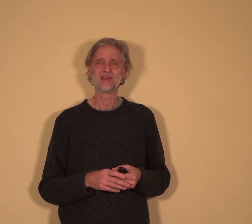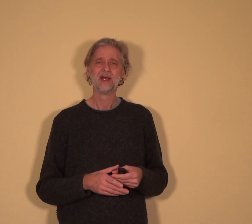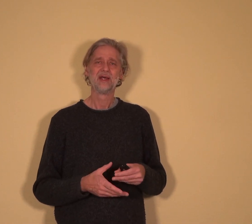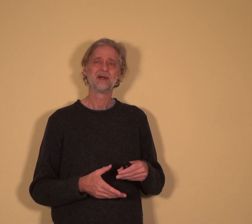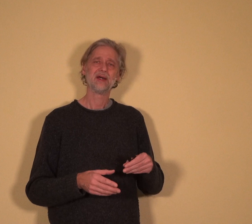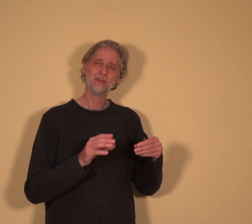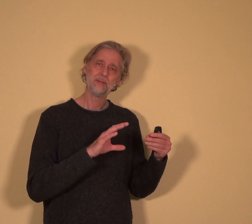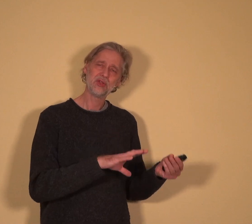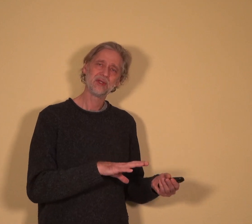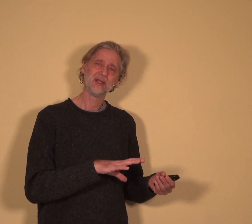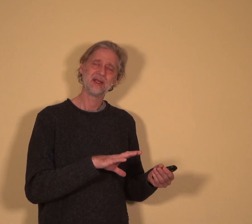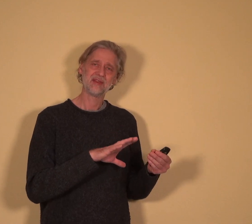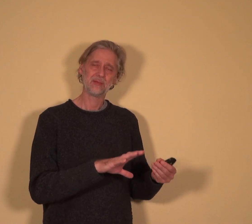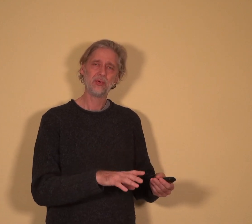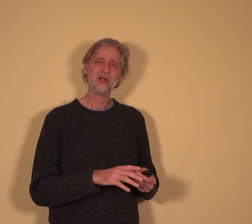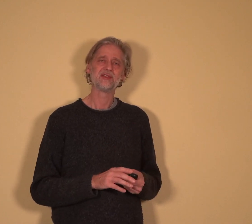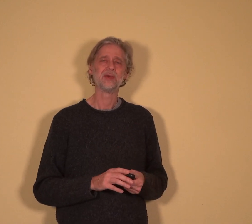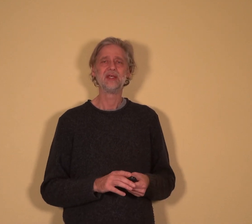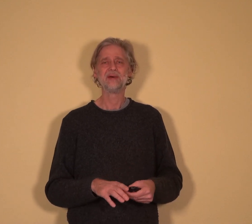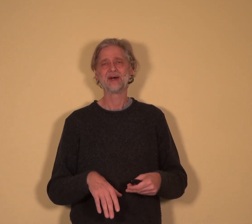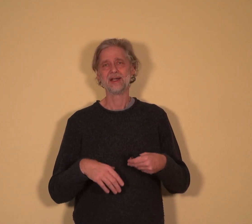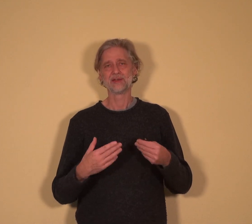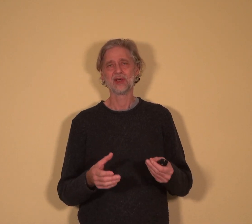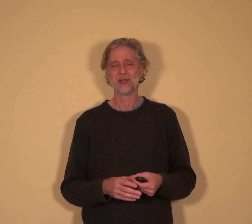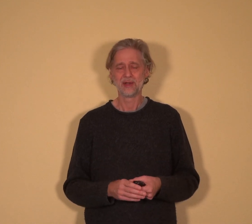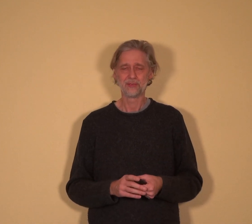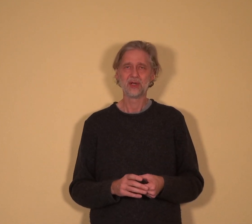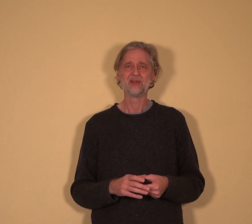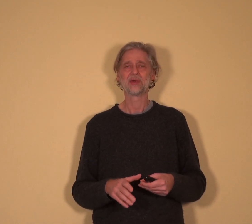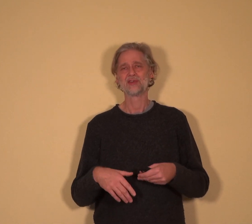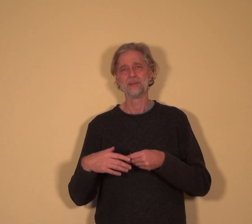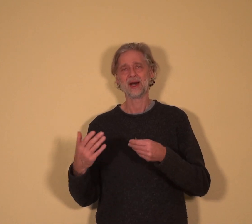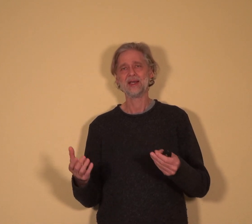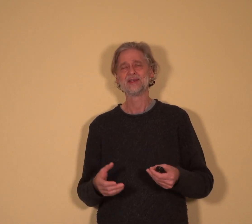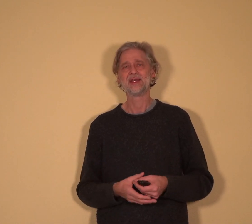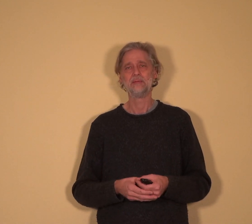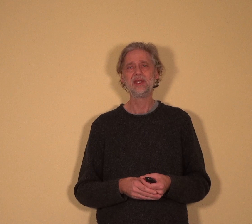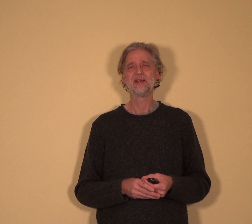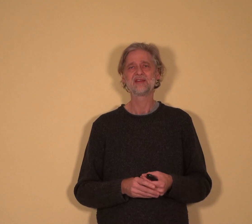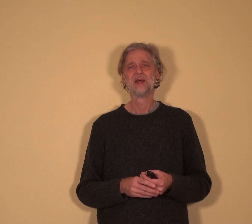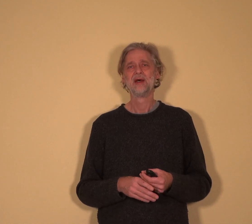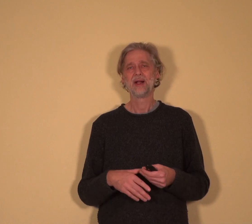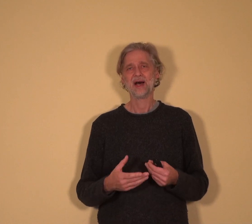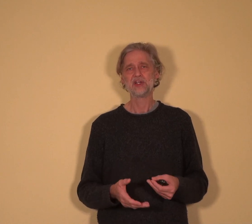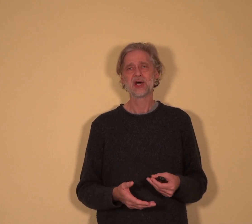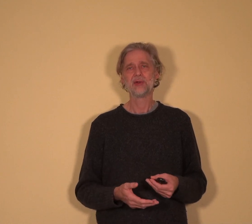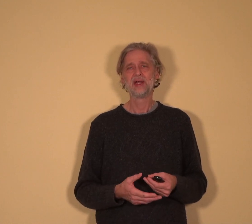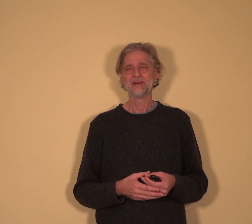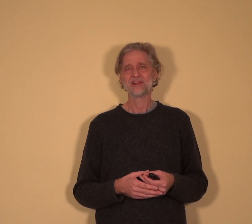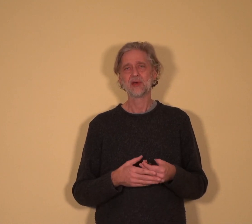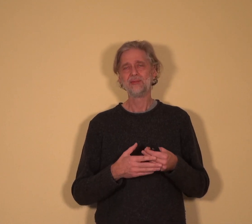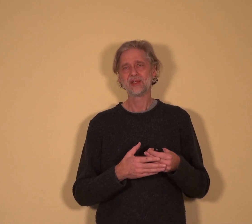CO2. Ich möchte jetzt in der Vorlesung hier, weil es ja immer eine Vorlesung aus dem Bereich der Chemie ist, mal